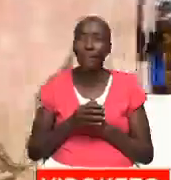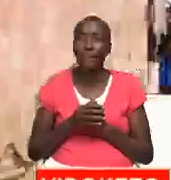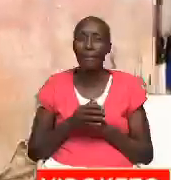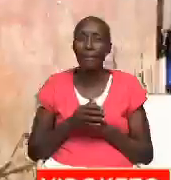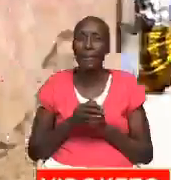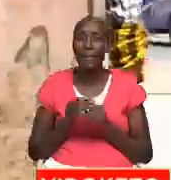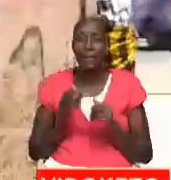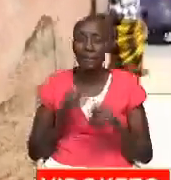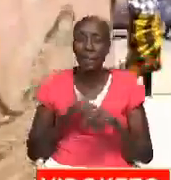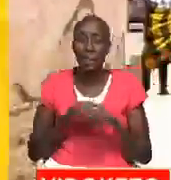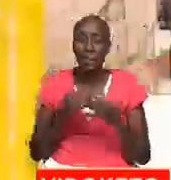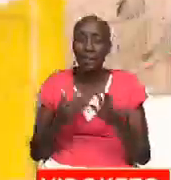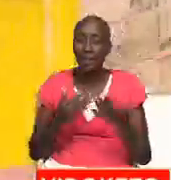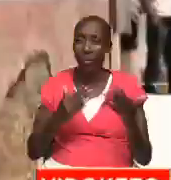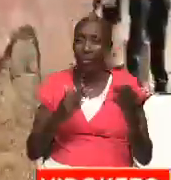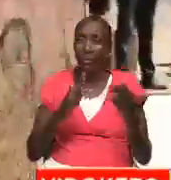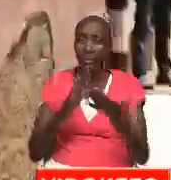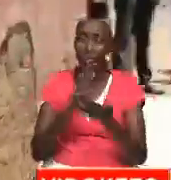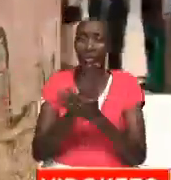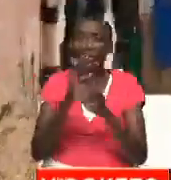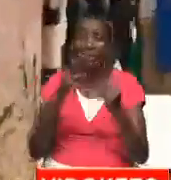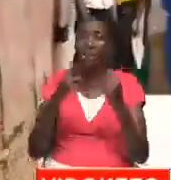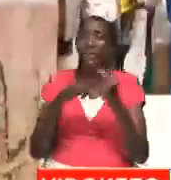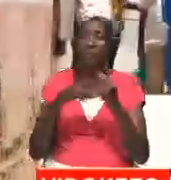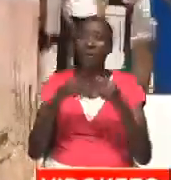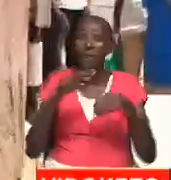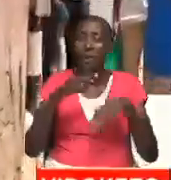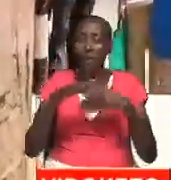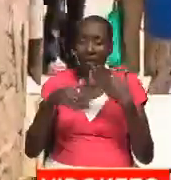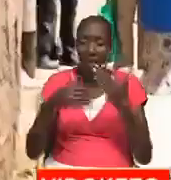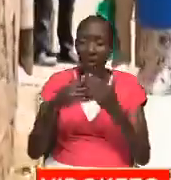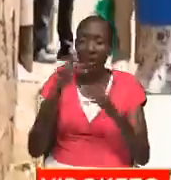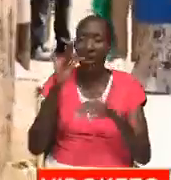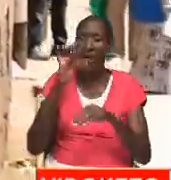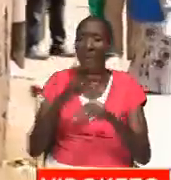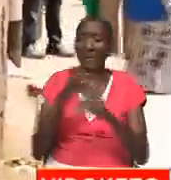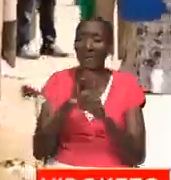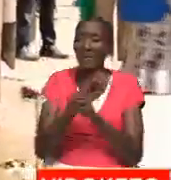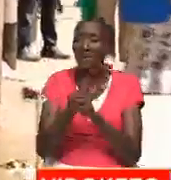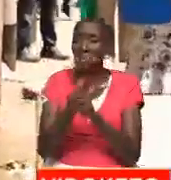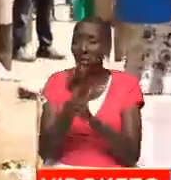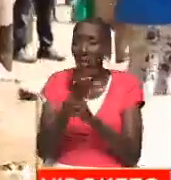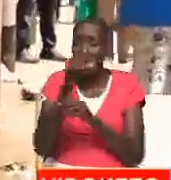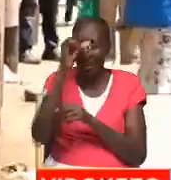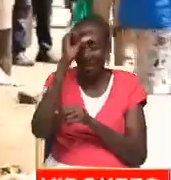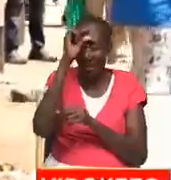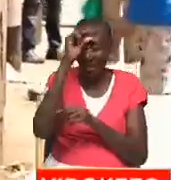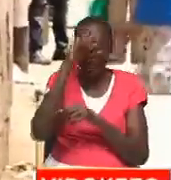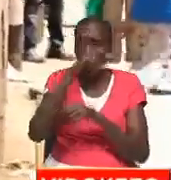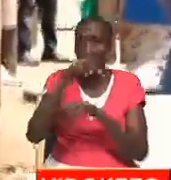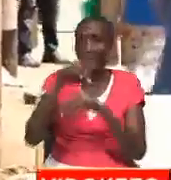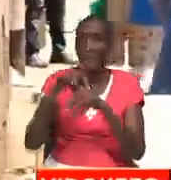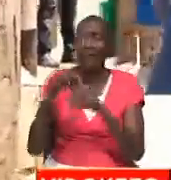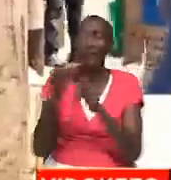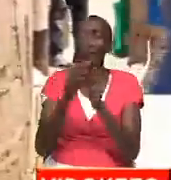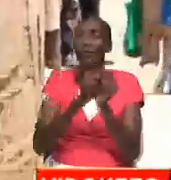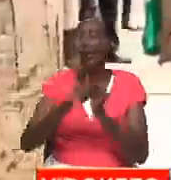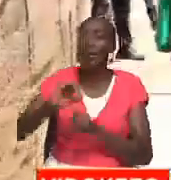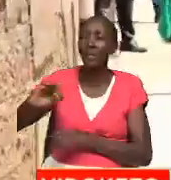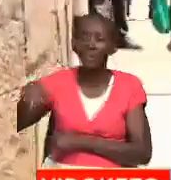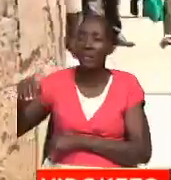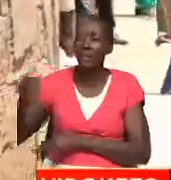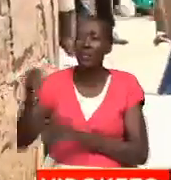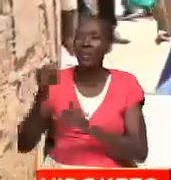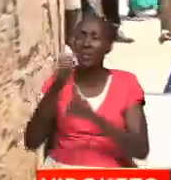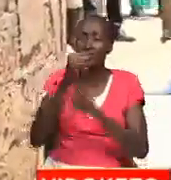Kufikia sasa Kenya imethibitisha visa 7 vya walioathirika na kirusi hicho, huku serikali kuna zile za kaunti